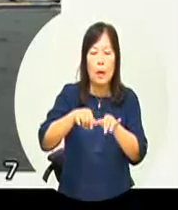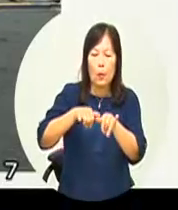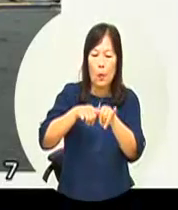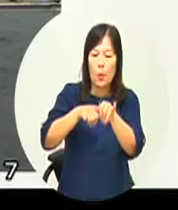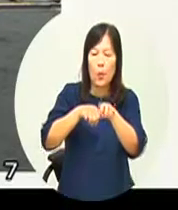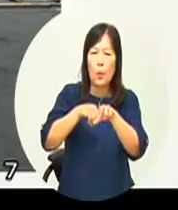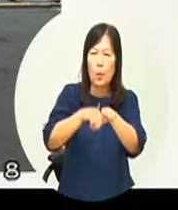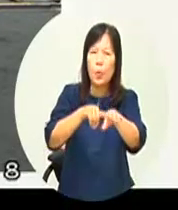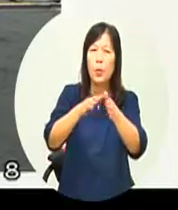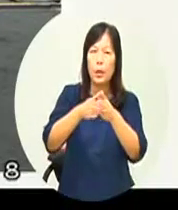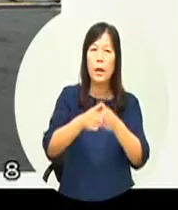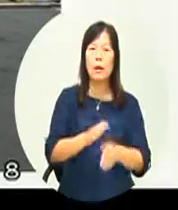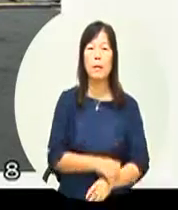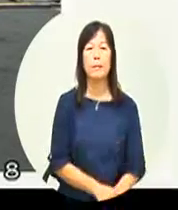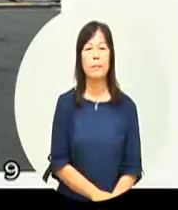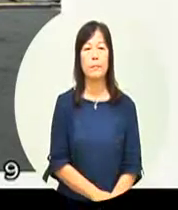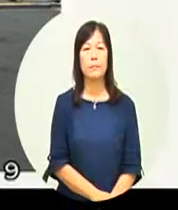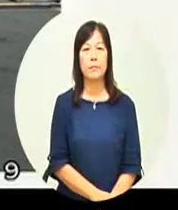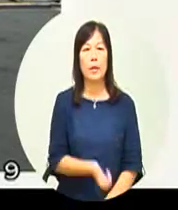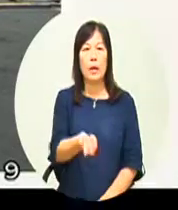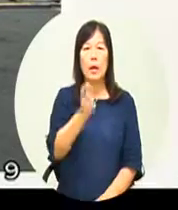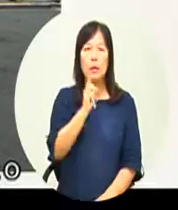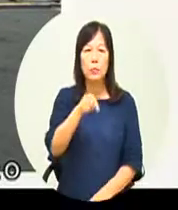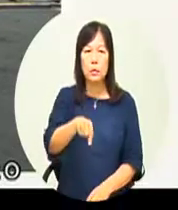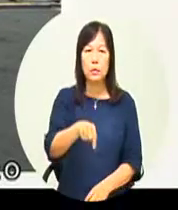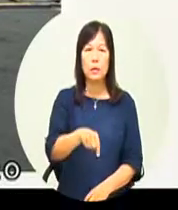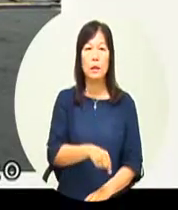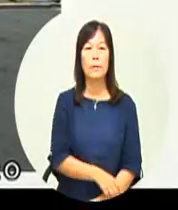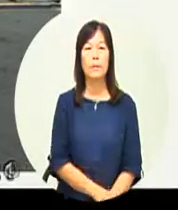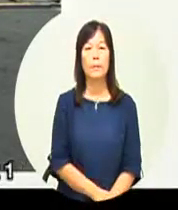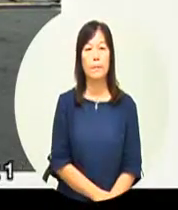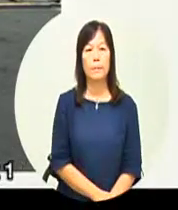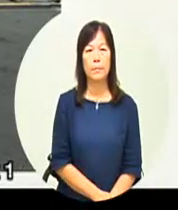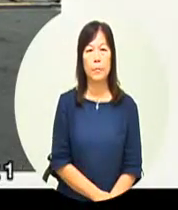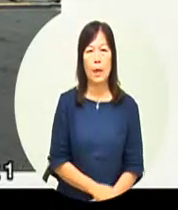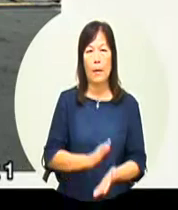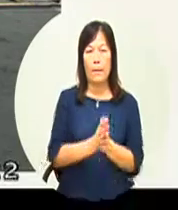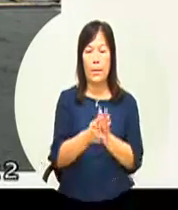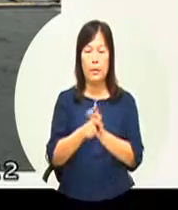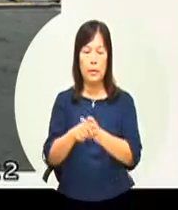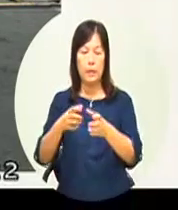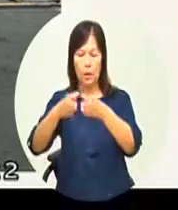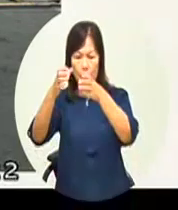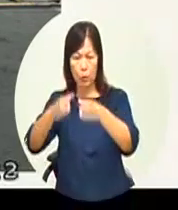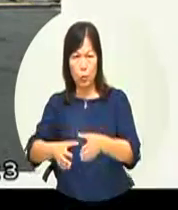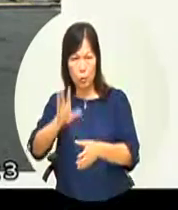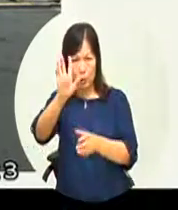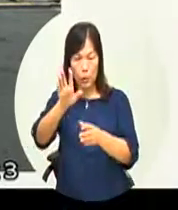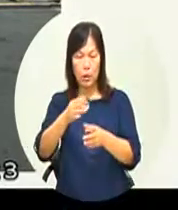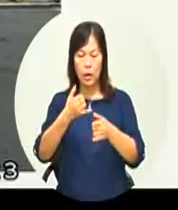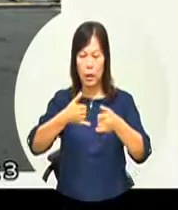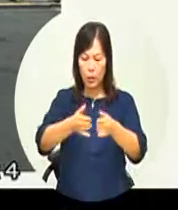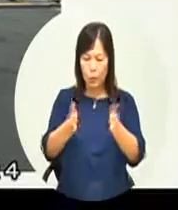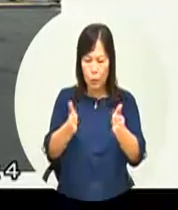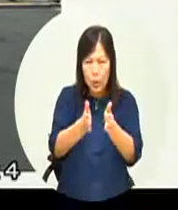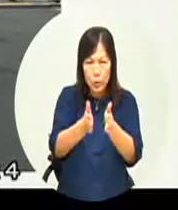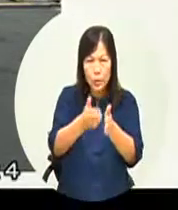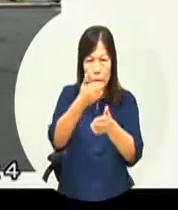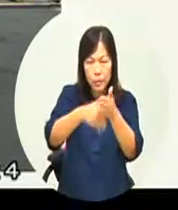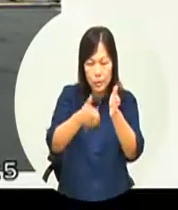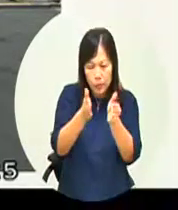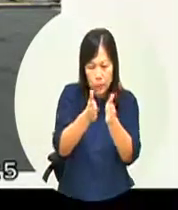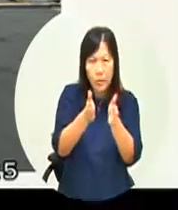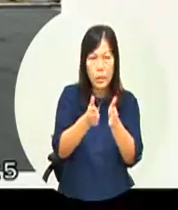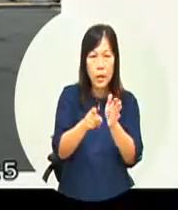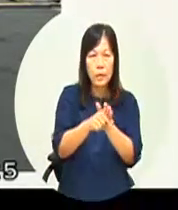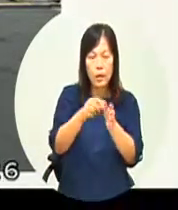刚刚讲的，如果你这个地方啊，你这个地方变成你的基座，那它的路幅就只剩下这样